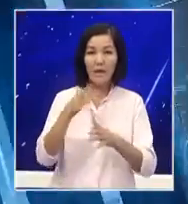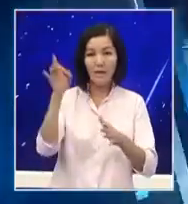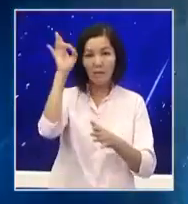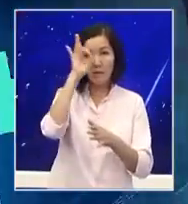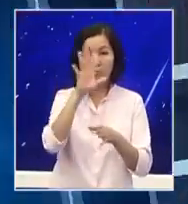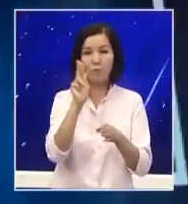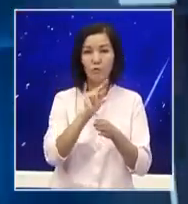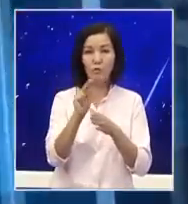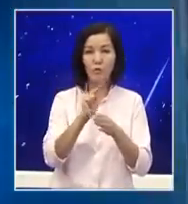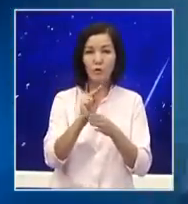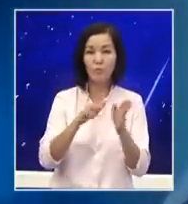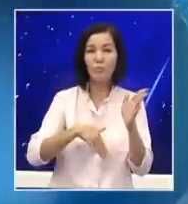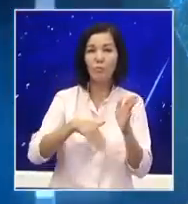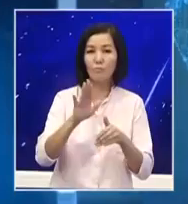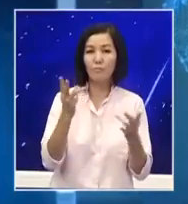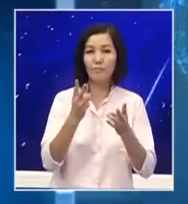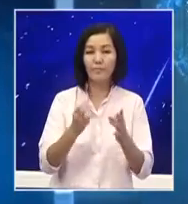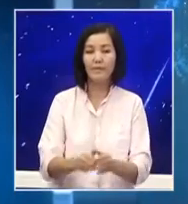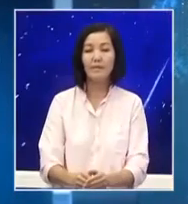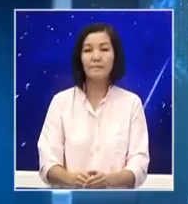Нұрланұлы, Абылай Құттықбай, Жетісу телеарнасы.